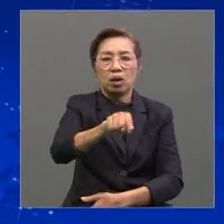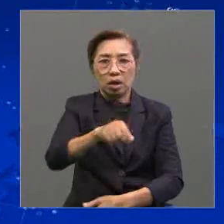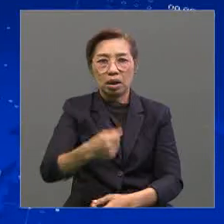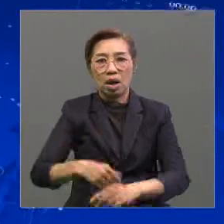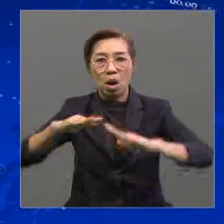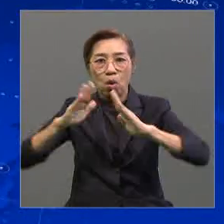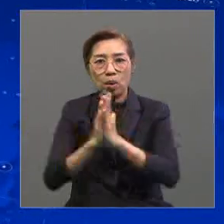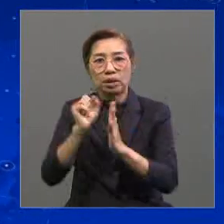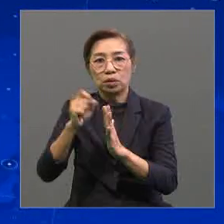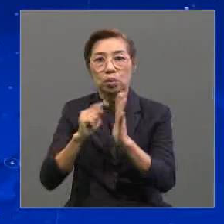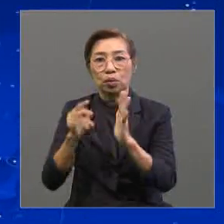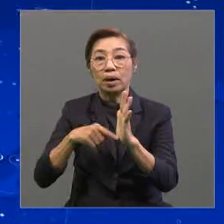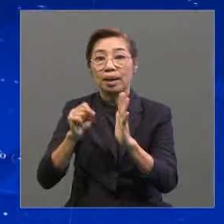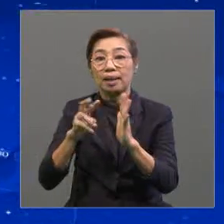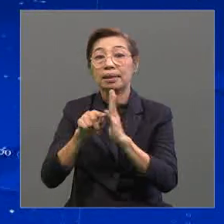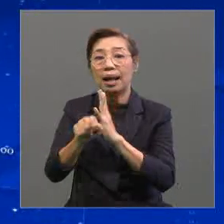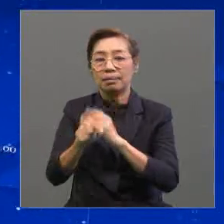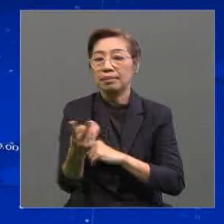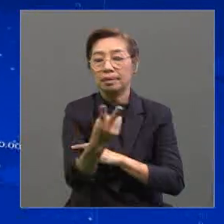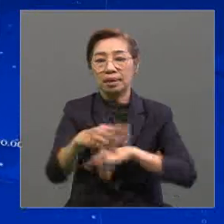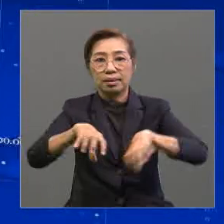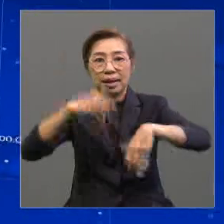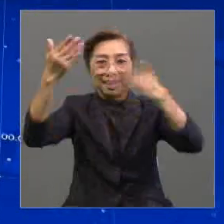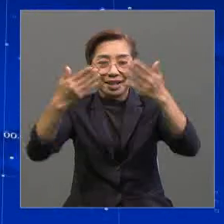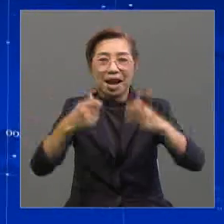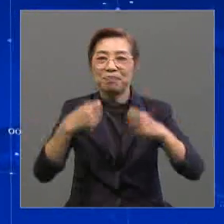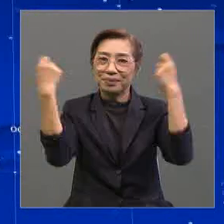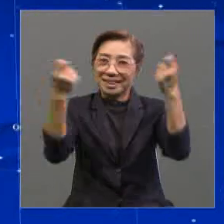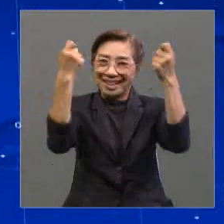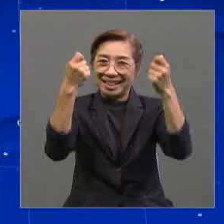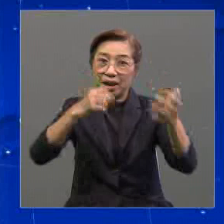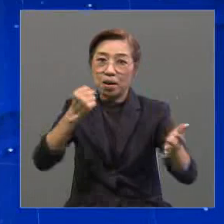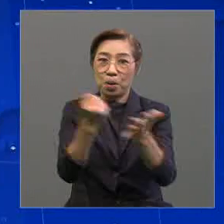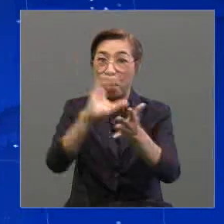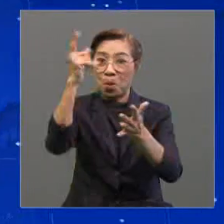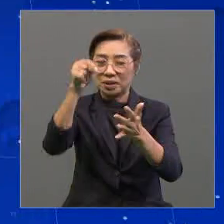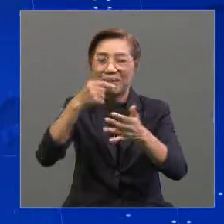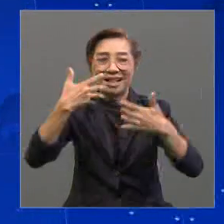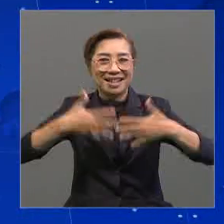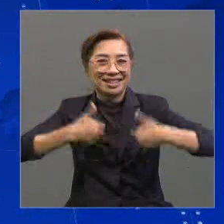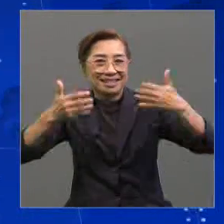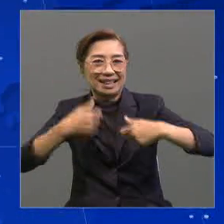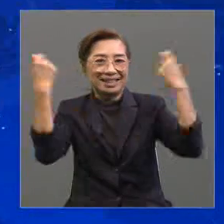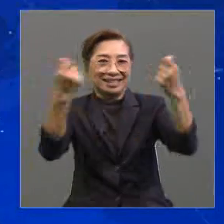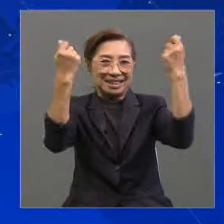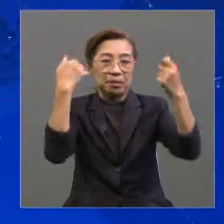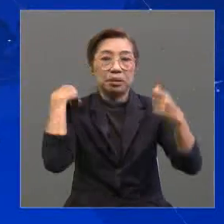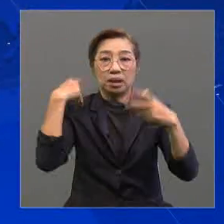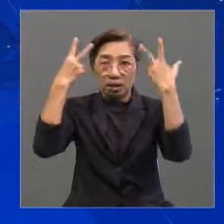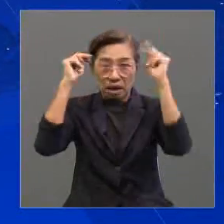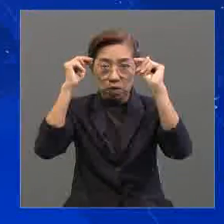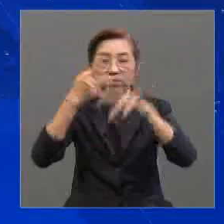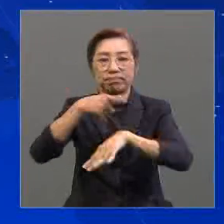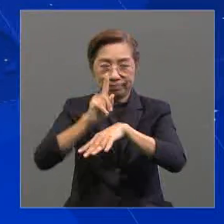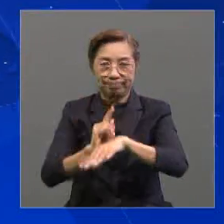สุทัศเทพวรารามค่ะก็จะมีงานร่วมเฉลิมฉลองในโอกาสพิเศษนี้ซึ่งท่านนายกรัฐมนตรีไปเป็นประธานด้วยนะคะภายใน